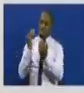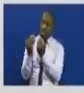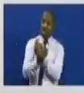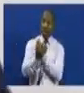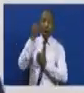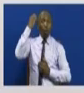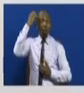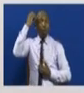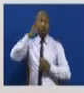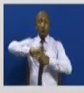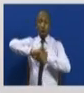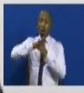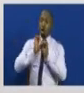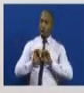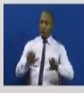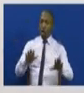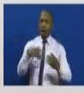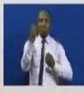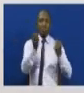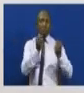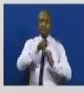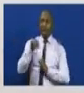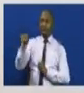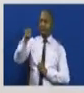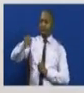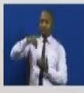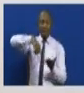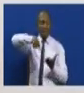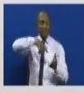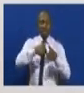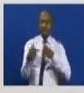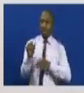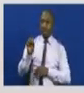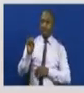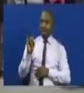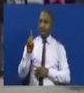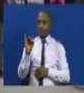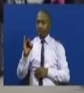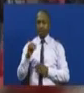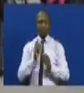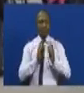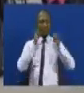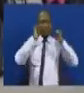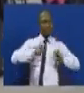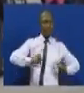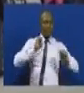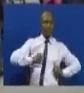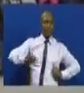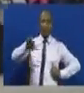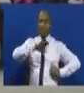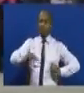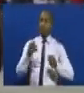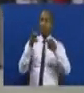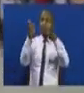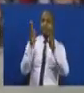wa corona, mkurugenzi wa manispaa ya mjini Saidi Juma Ahmada amefanya ziara katika eneo la Darajani na